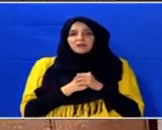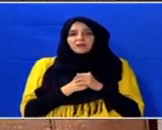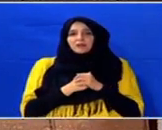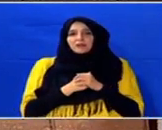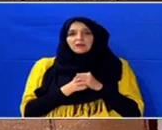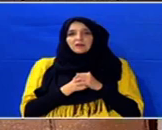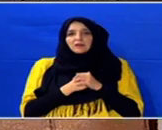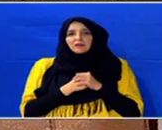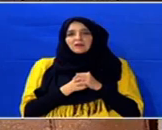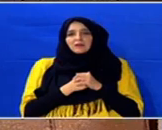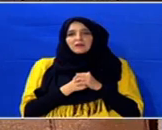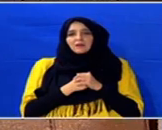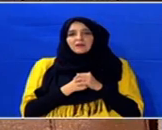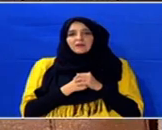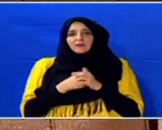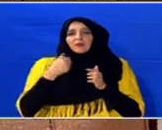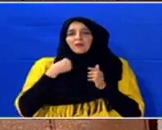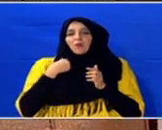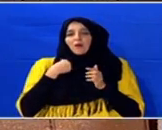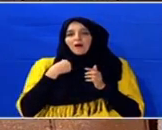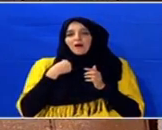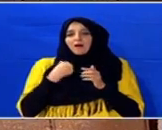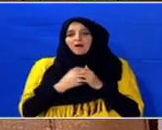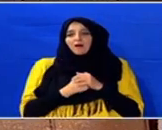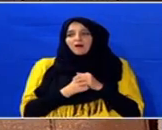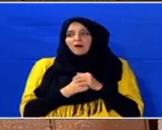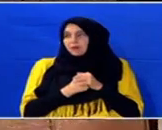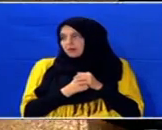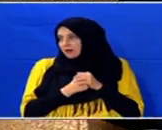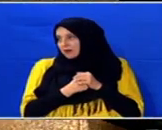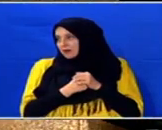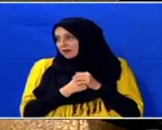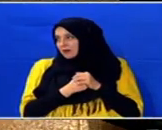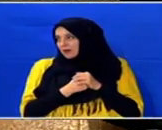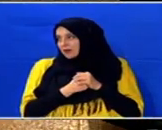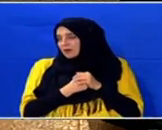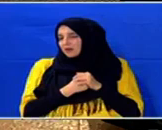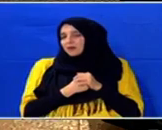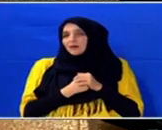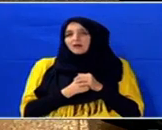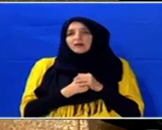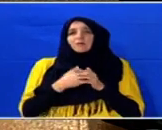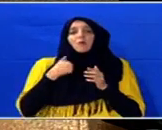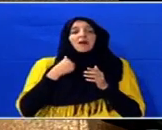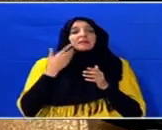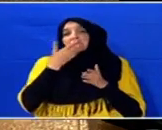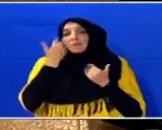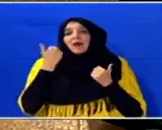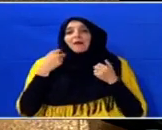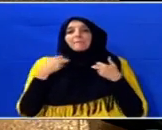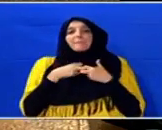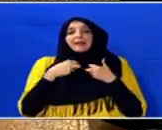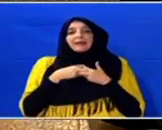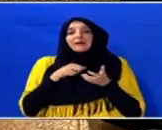كل حبه كشغل نعاود صمت قاعده نصوم وشي، والله ما عرفتش قداه نرجع صوارد، فهمتيني؟